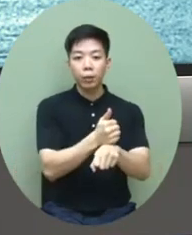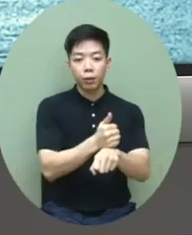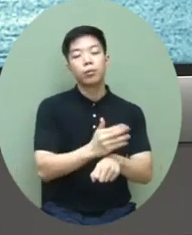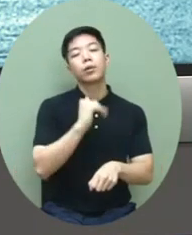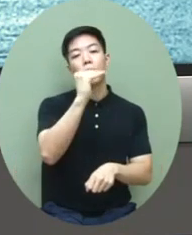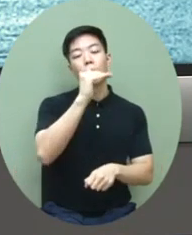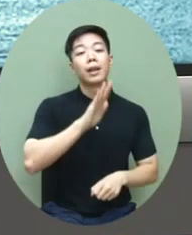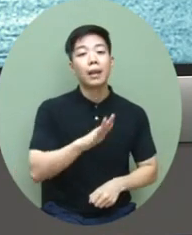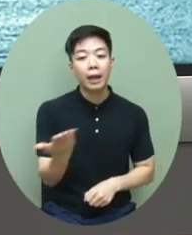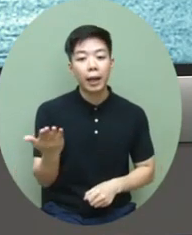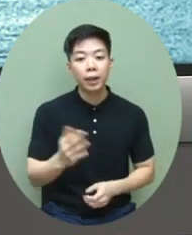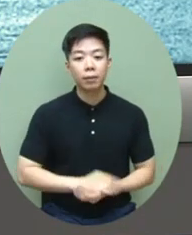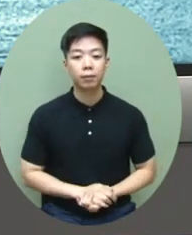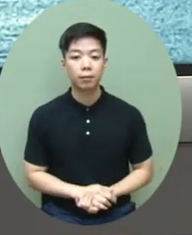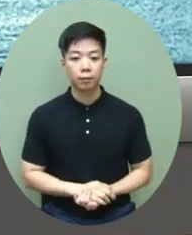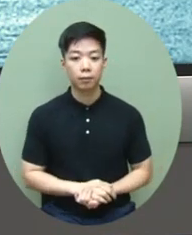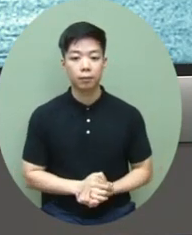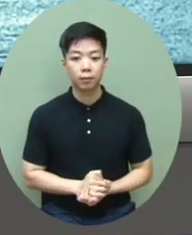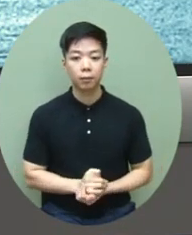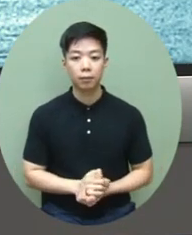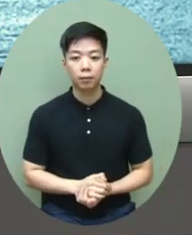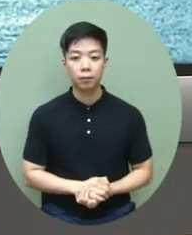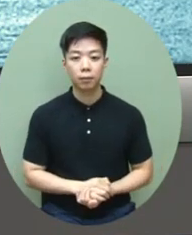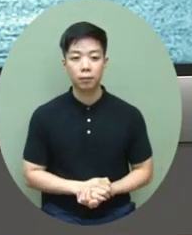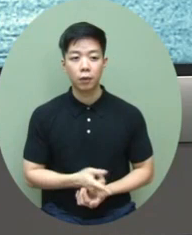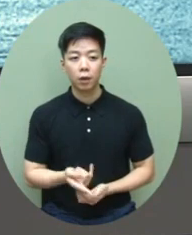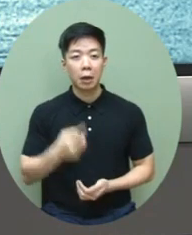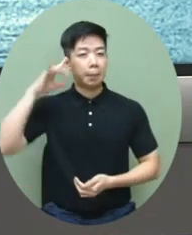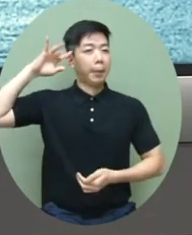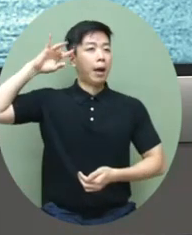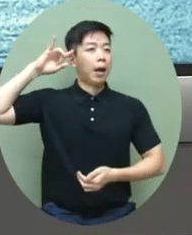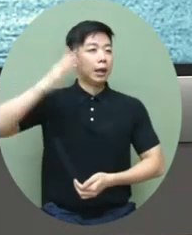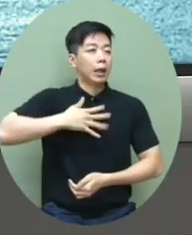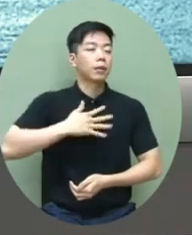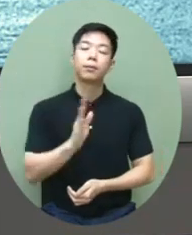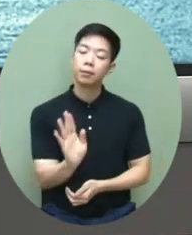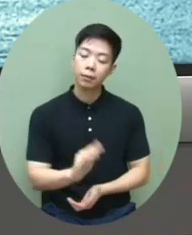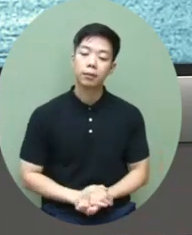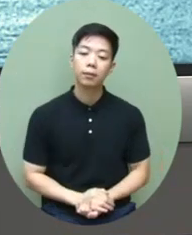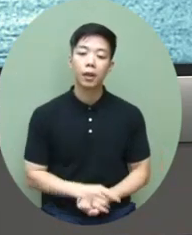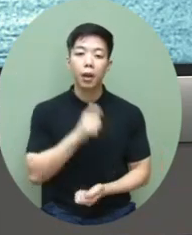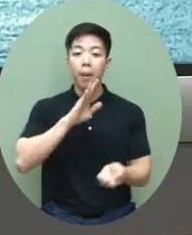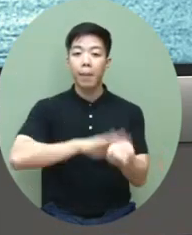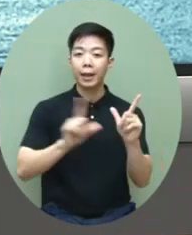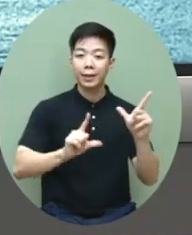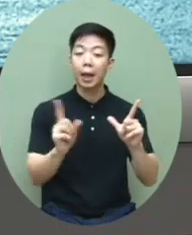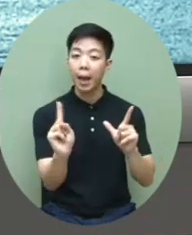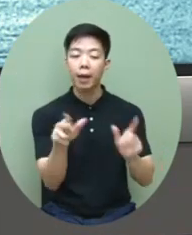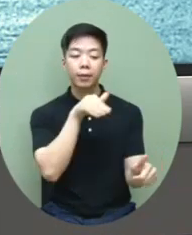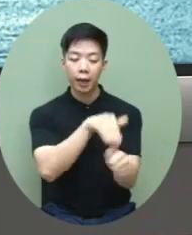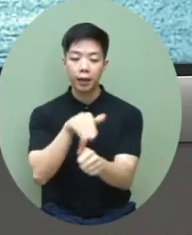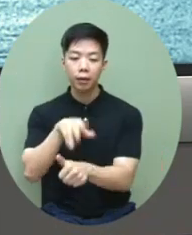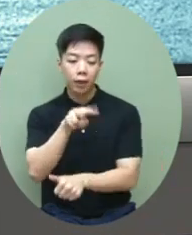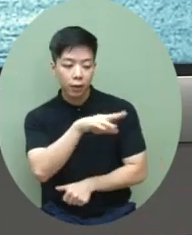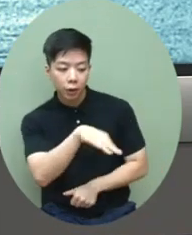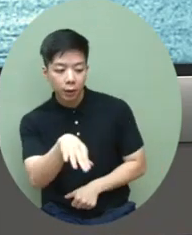唔可能即係打草驚，即係太驚嘅係咪？咁就有一啲病徵咧，大家要記住，即係譬如你見到個小朋